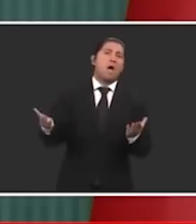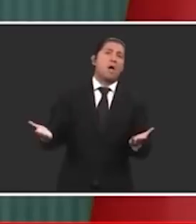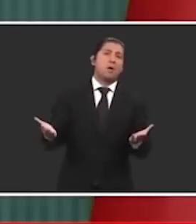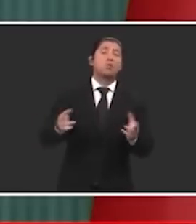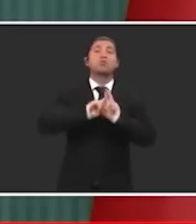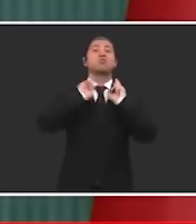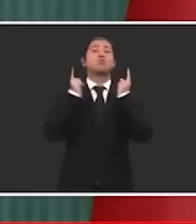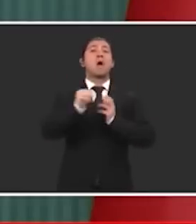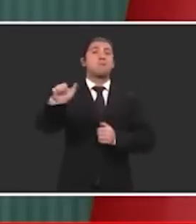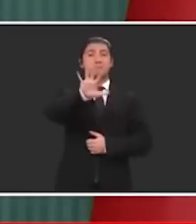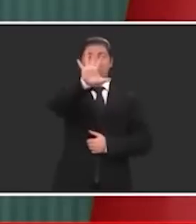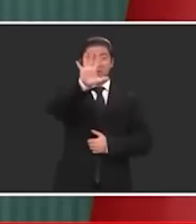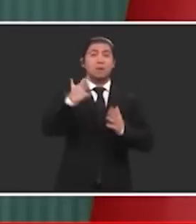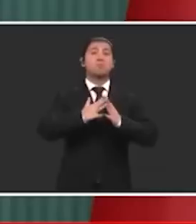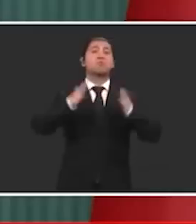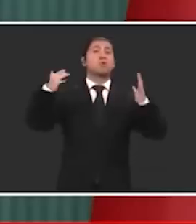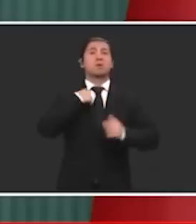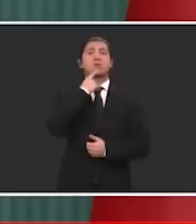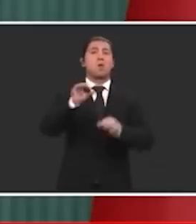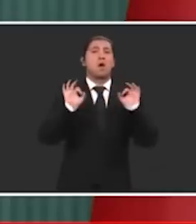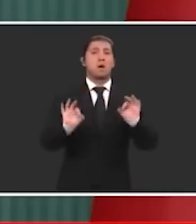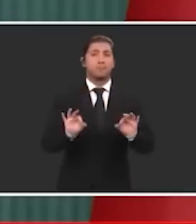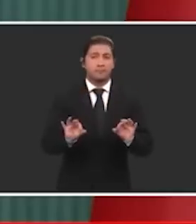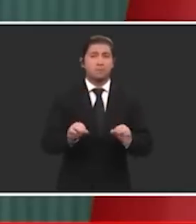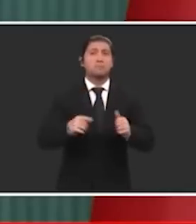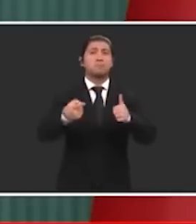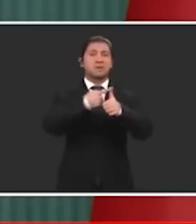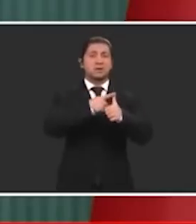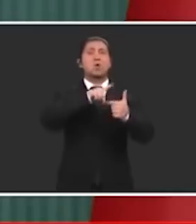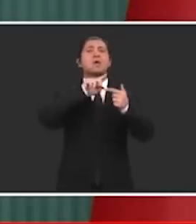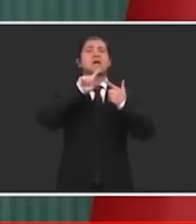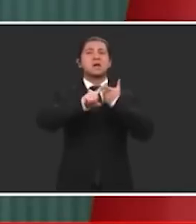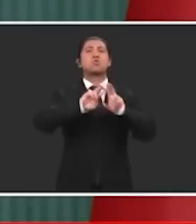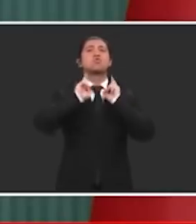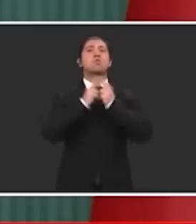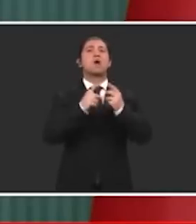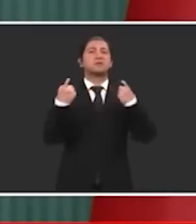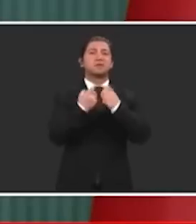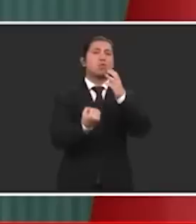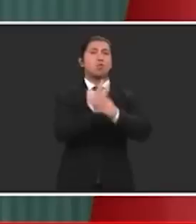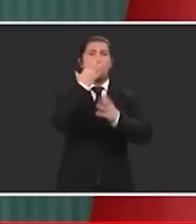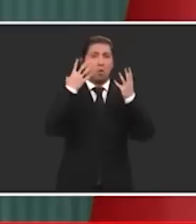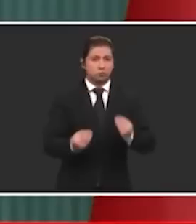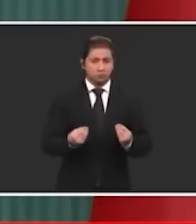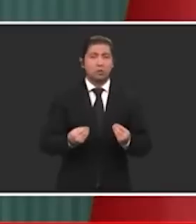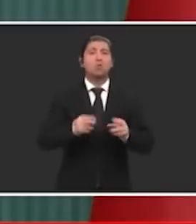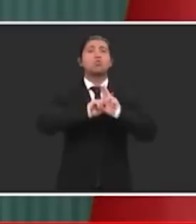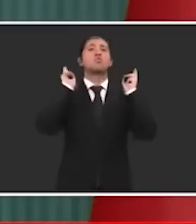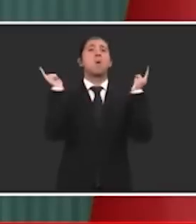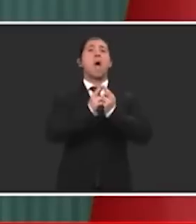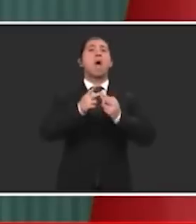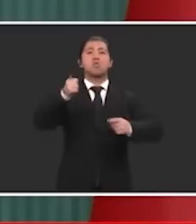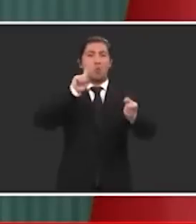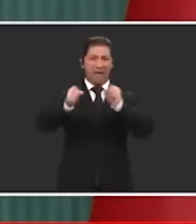Dünya beşten büyüktür diyerek Birinci ve İkinci Dünya Savaşı sonrası kurulmuş küresel yönetim